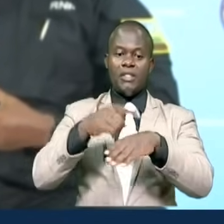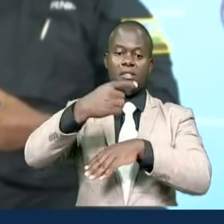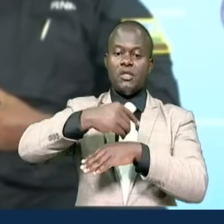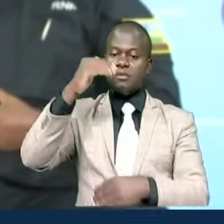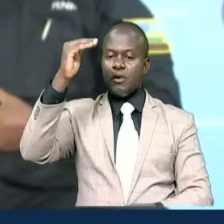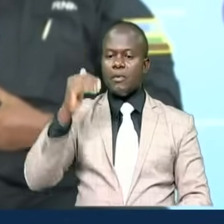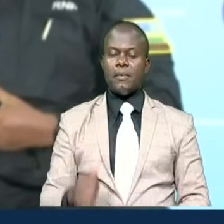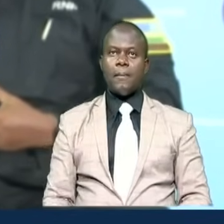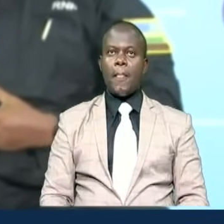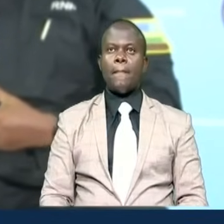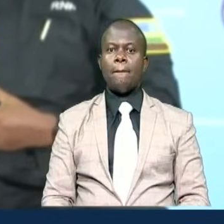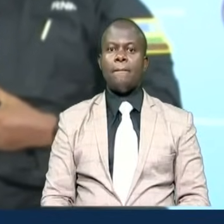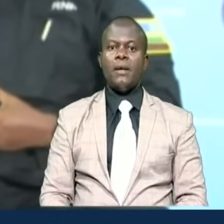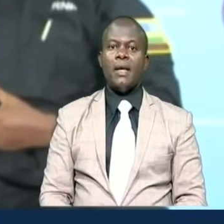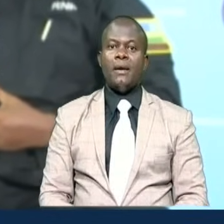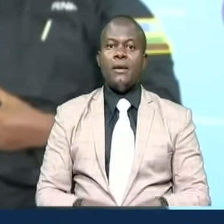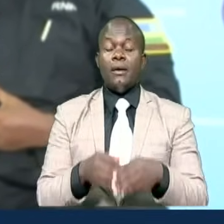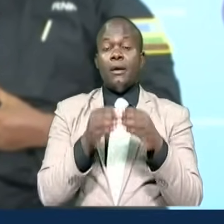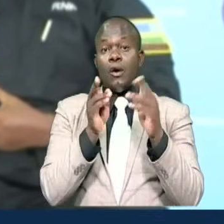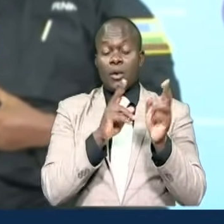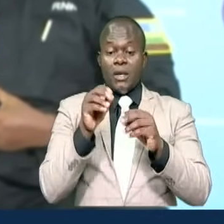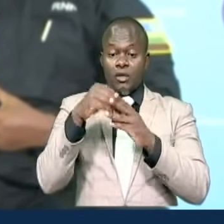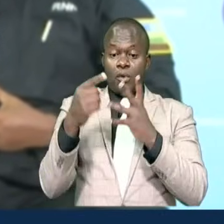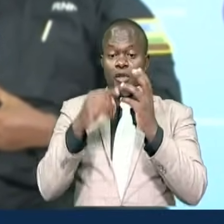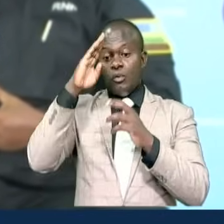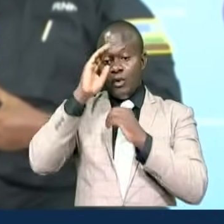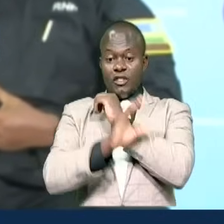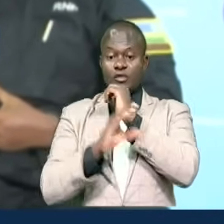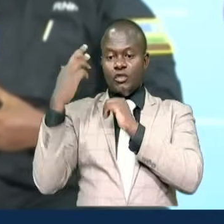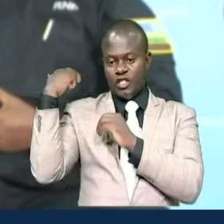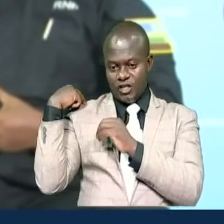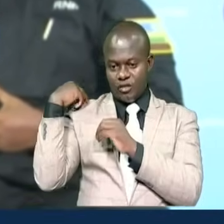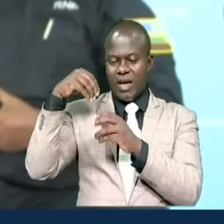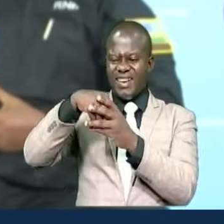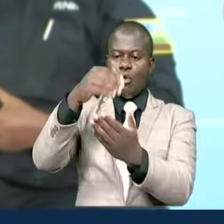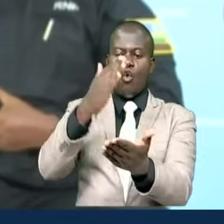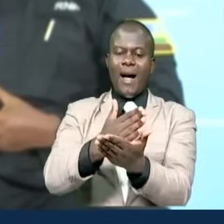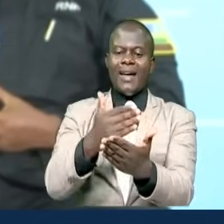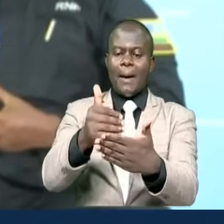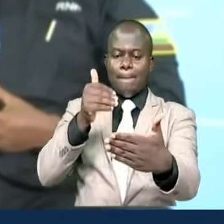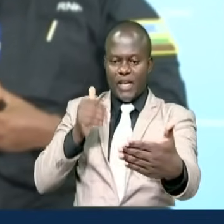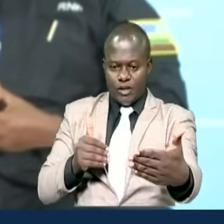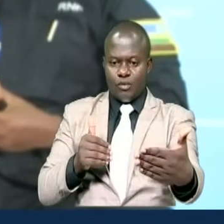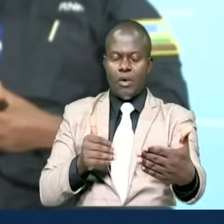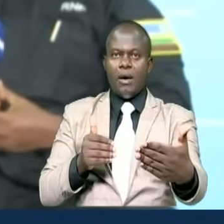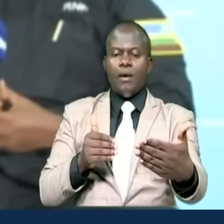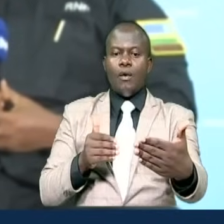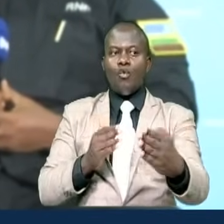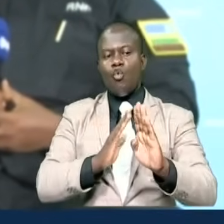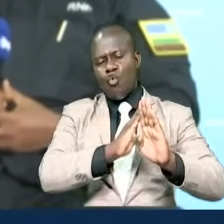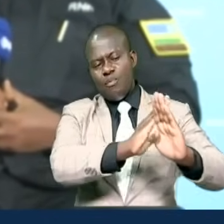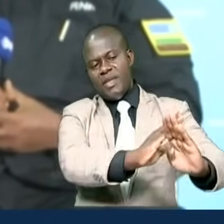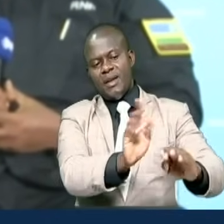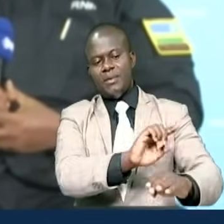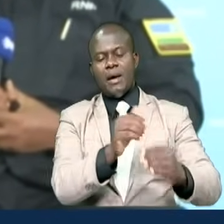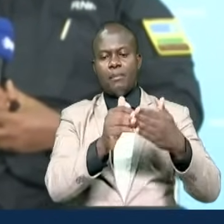mikuru? Buriya mu byo polisi y'igihugu ishinzwe harimo kuburizamo. Rero si impungenge, ariko tuba tugira ngo tuburizemo,